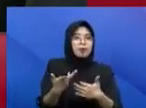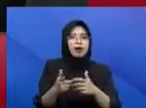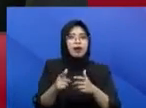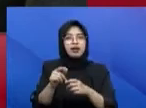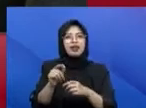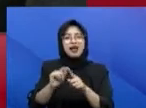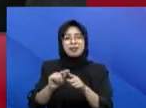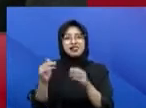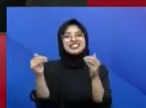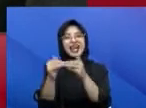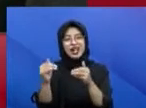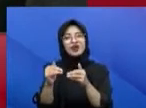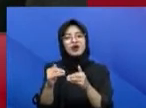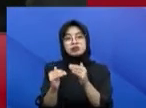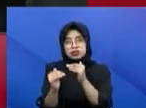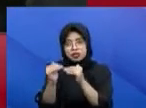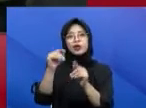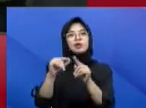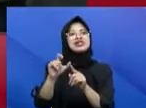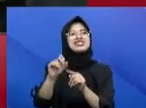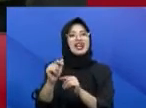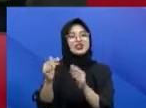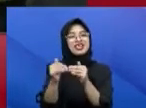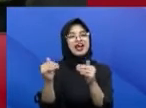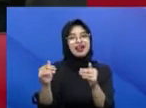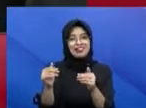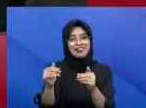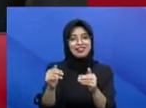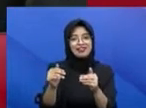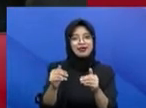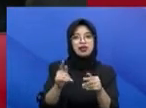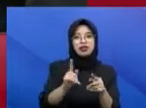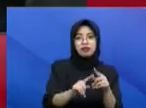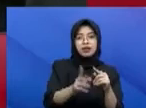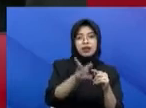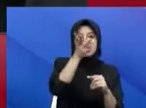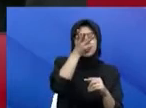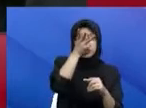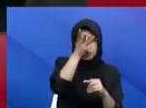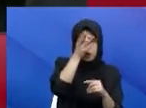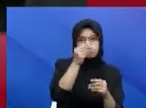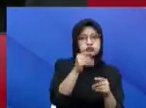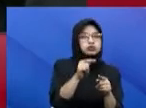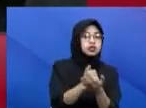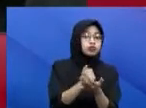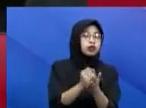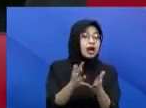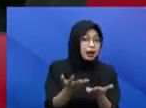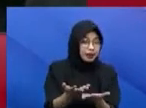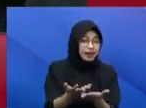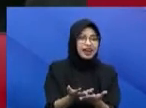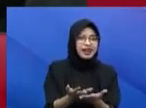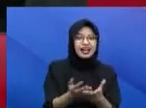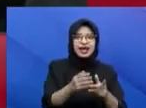PCR, real-time PCR adalah golden standarnya, ya. Nah, tapi kita tahu ya bahwa, tapi juga kita tahu